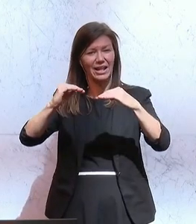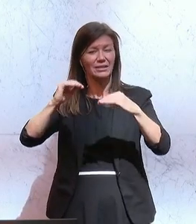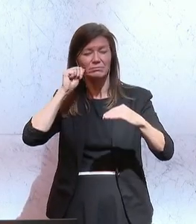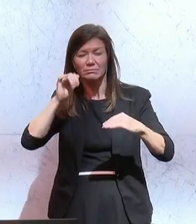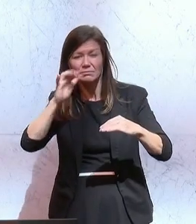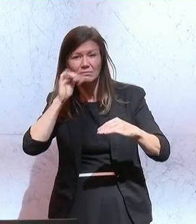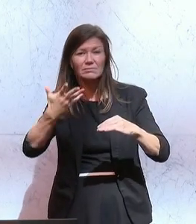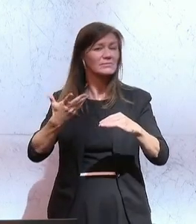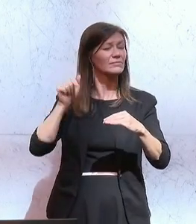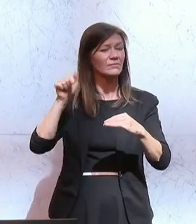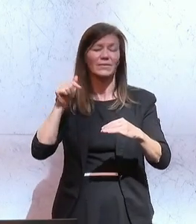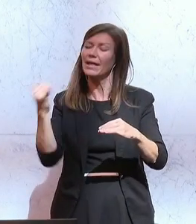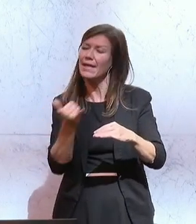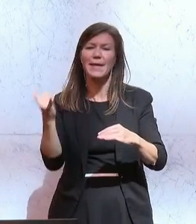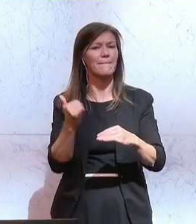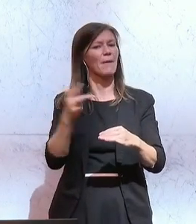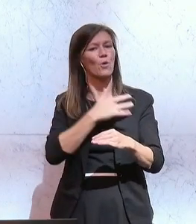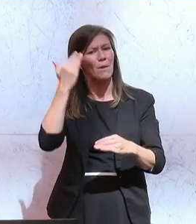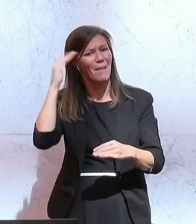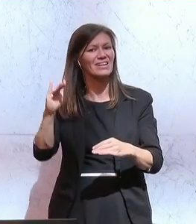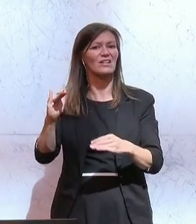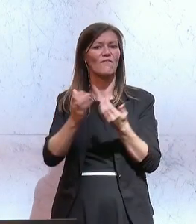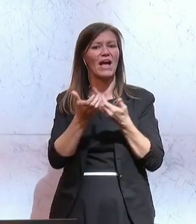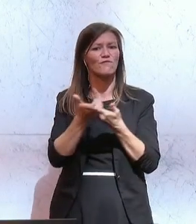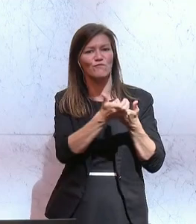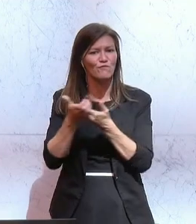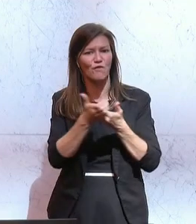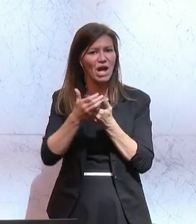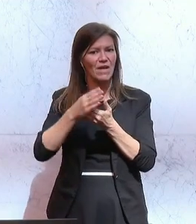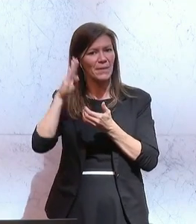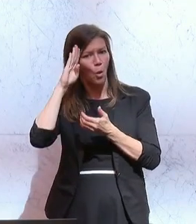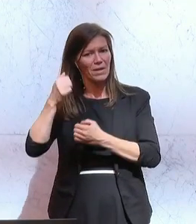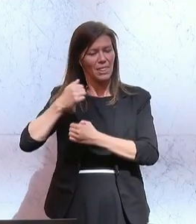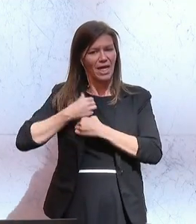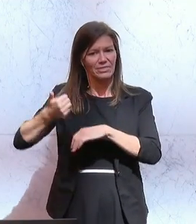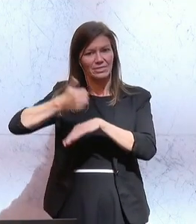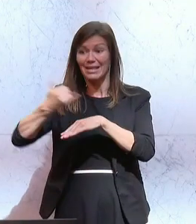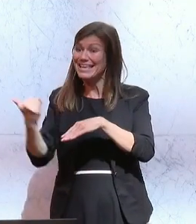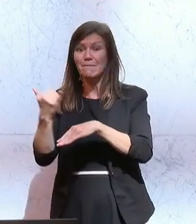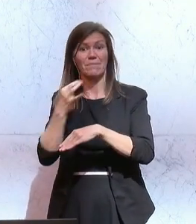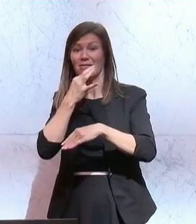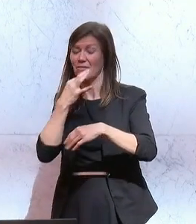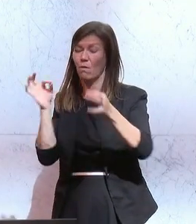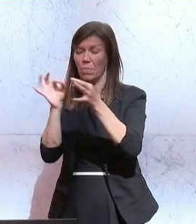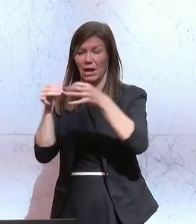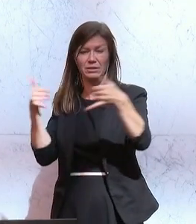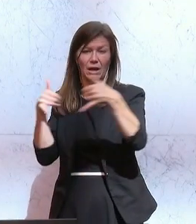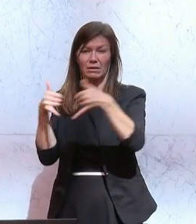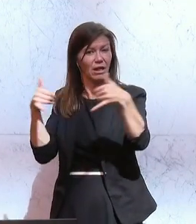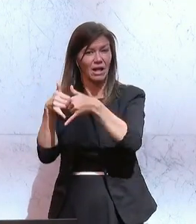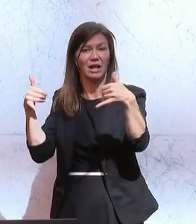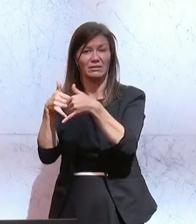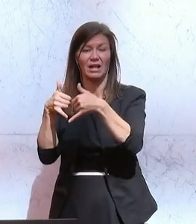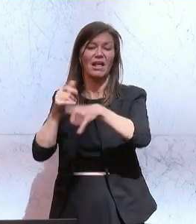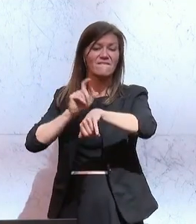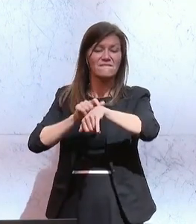den Feuerwehrkommandanten war, der ihnen mitgeteilt hat, wie viel Ressourcen er noch im Stausee hat, wann er wie viel